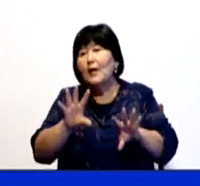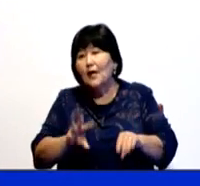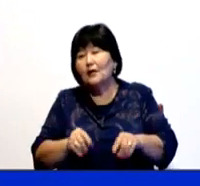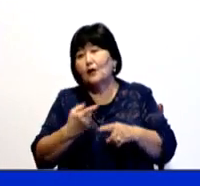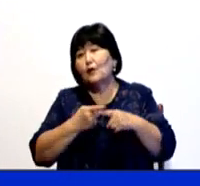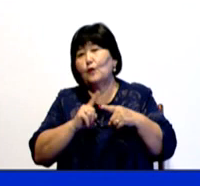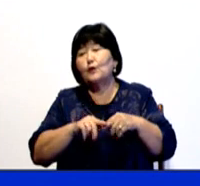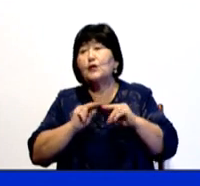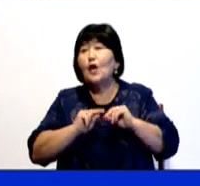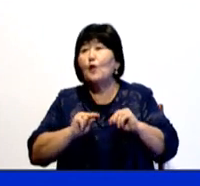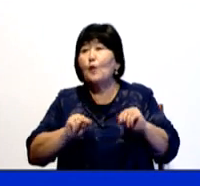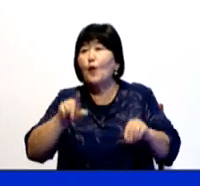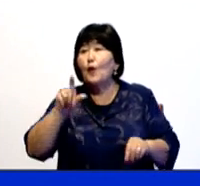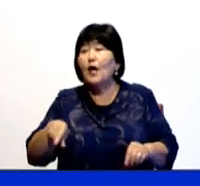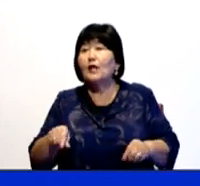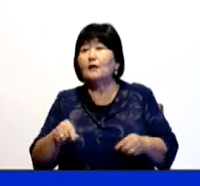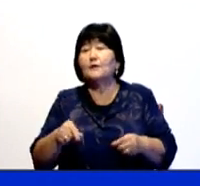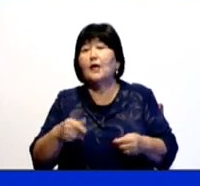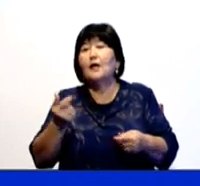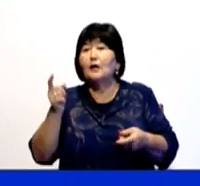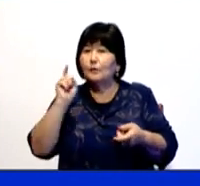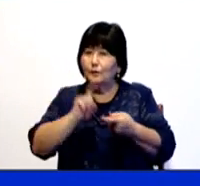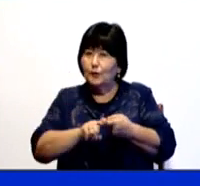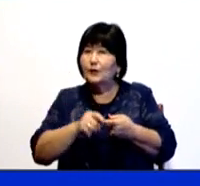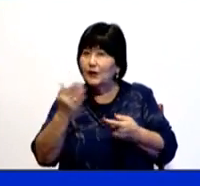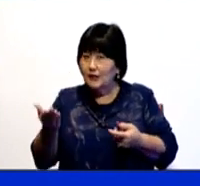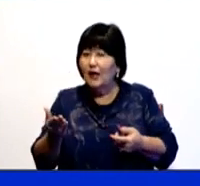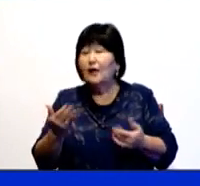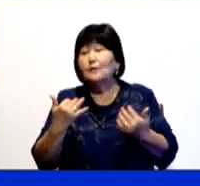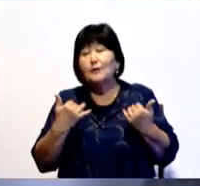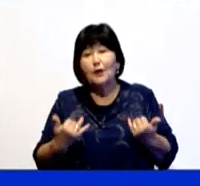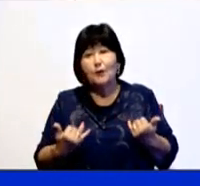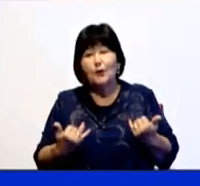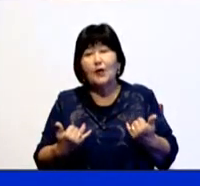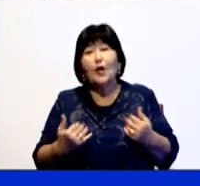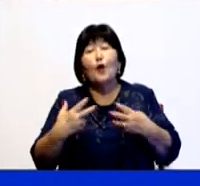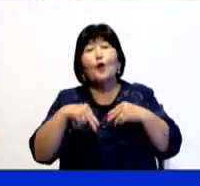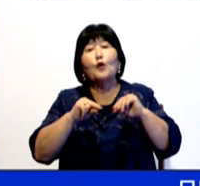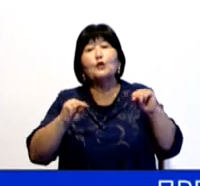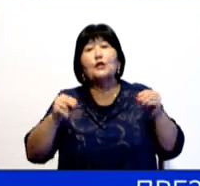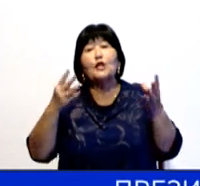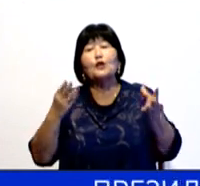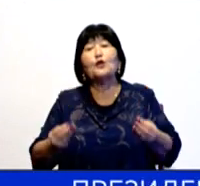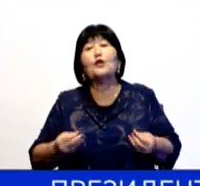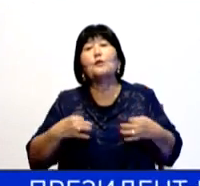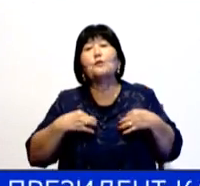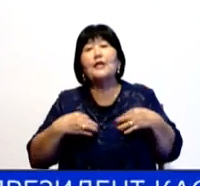осы мұғалімнің, оқытушының мойнында. Бүгінгі ұстаздар күні